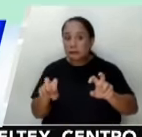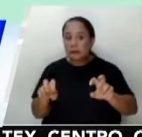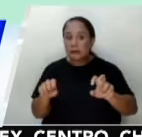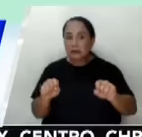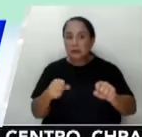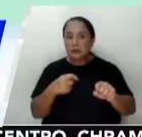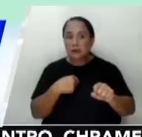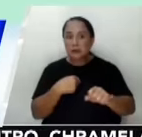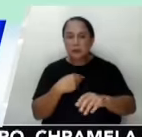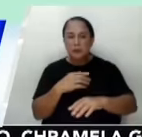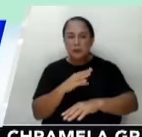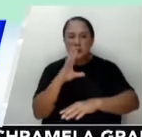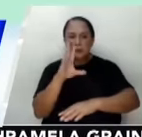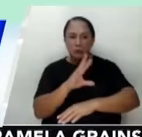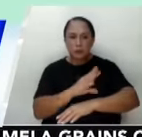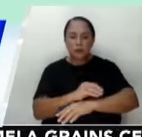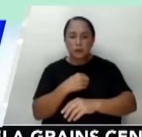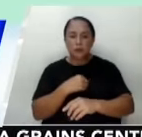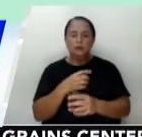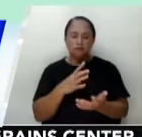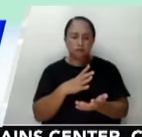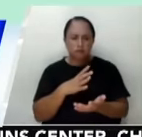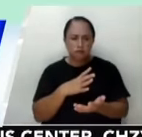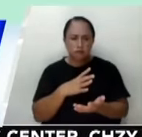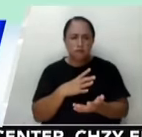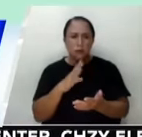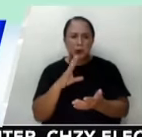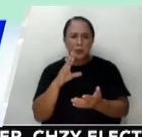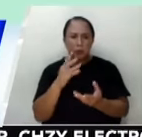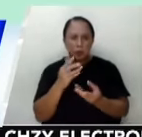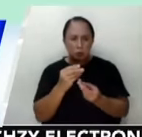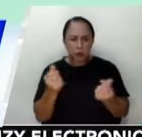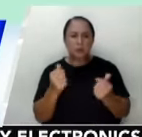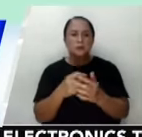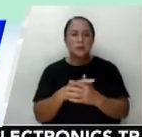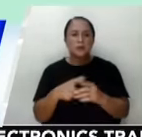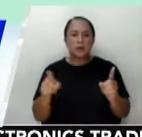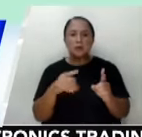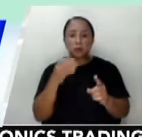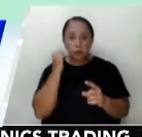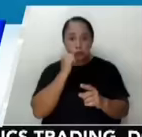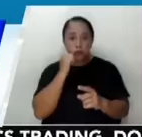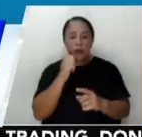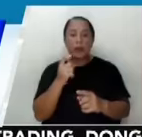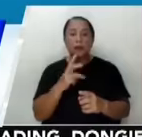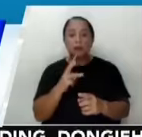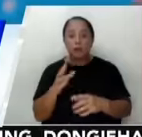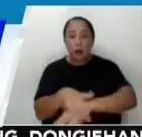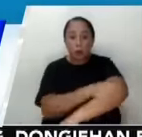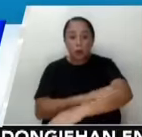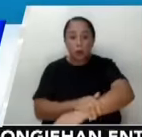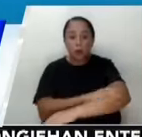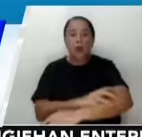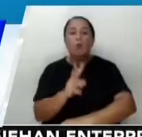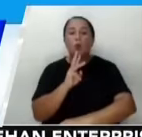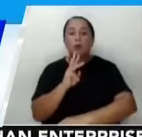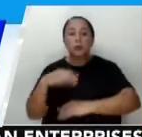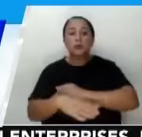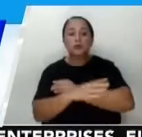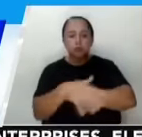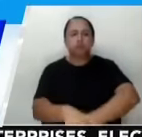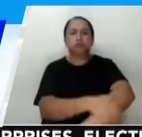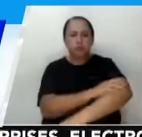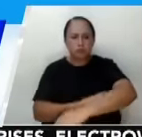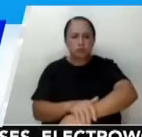pwedeng okay naman. Pero ang nakita nilang consistent ay yung tubig dagat pa rin. Payo ni Tayag, kung walang sapat